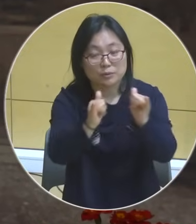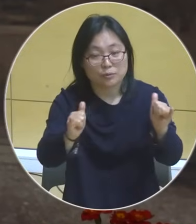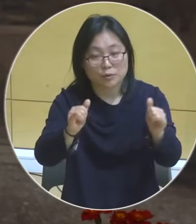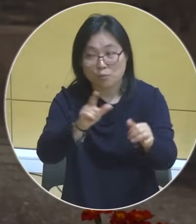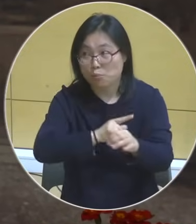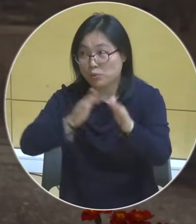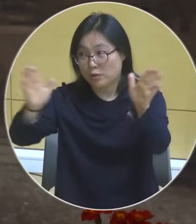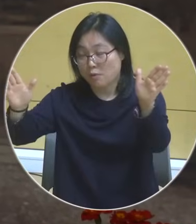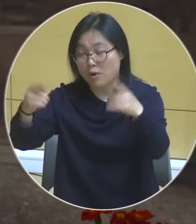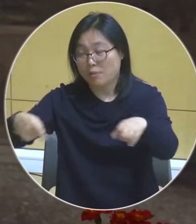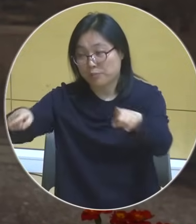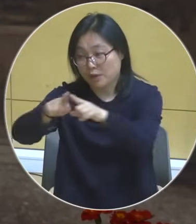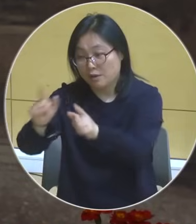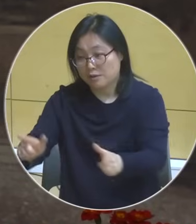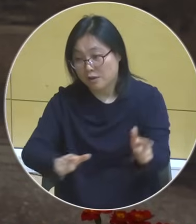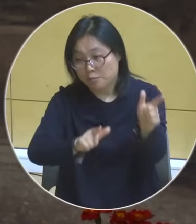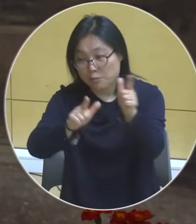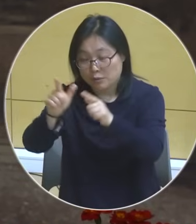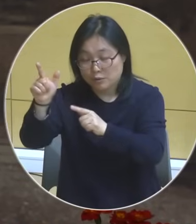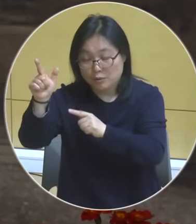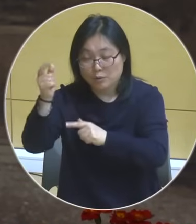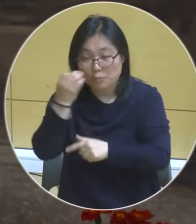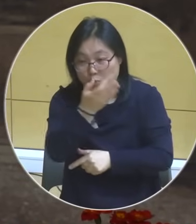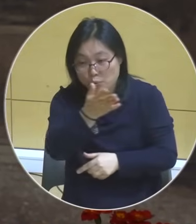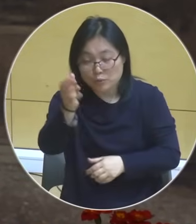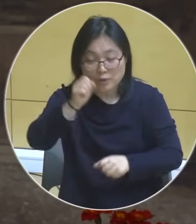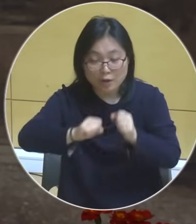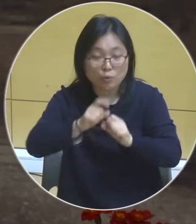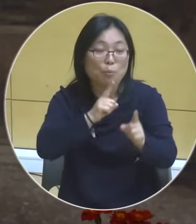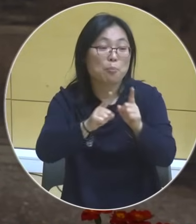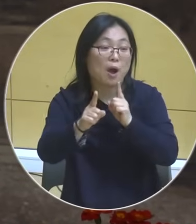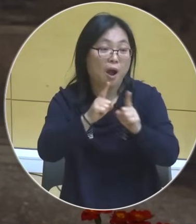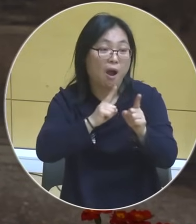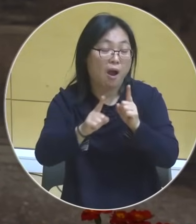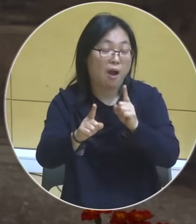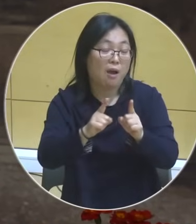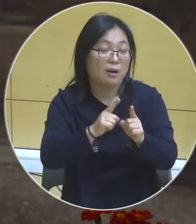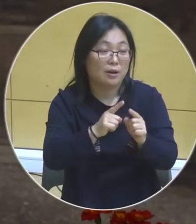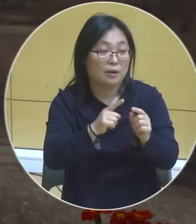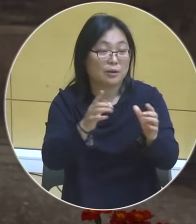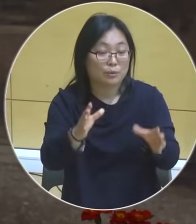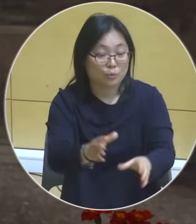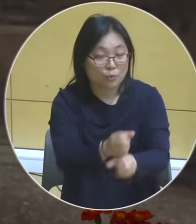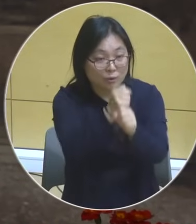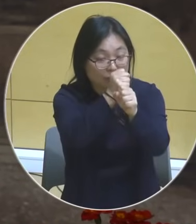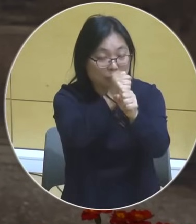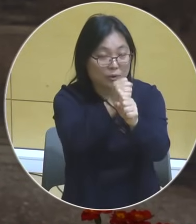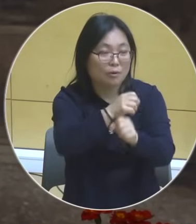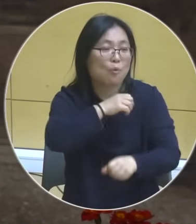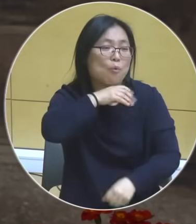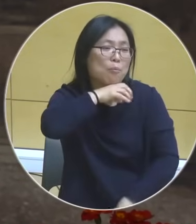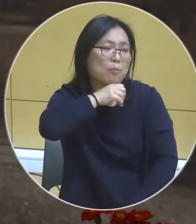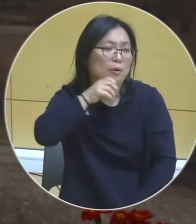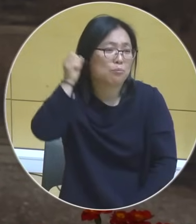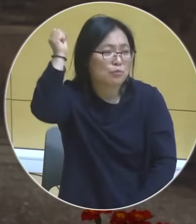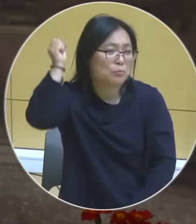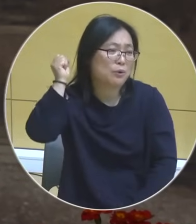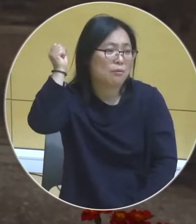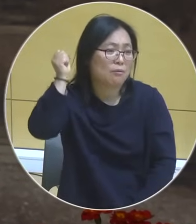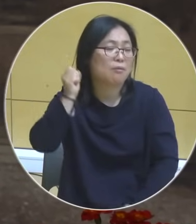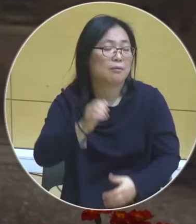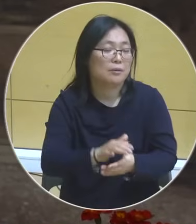모세와 더불어 살아오면서 보여준 그들의 행동과 말을 단 두 단어로 요약한다면 원망과